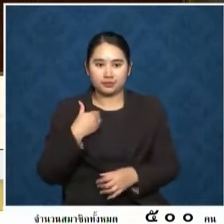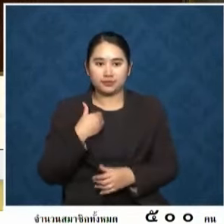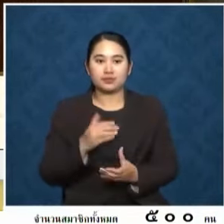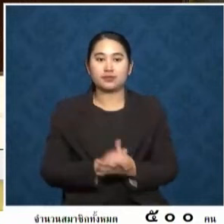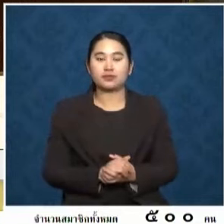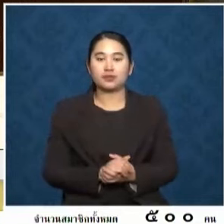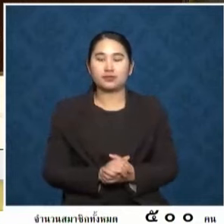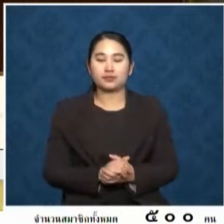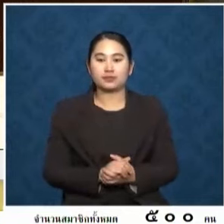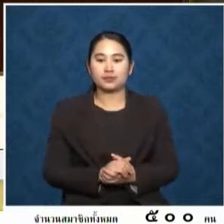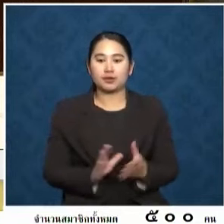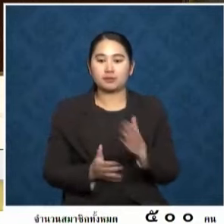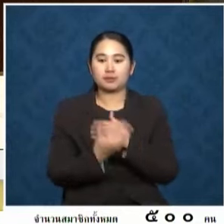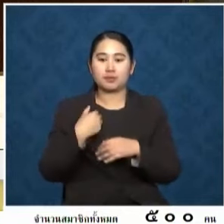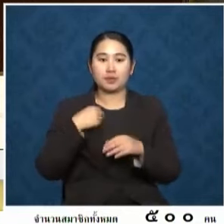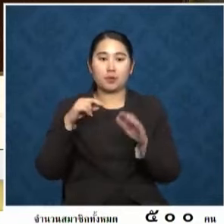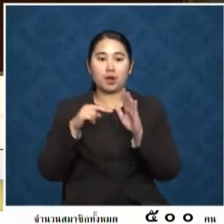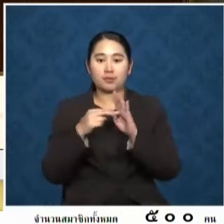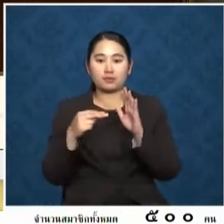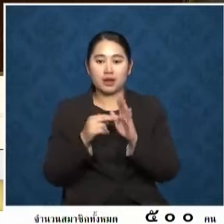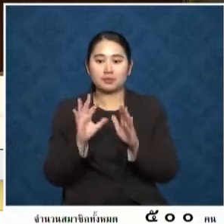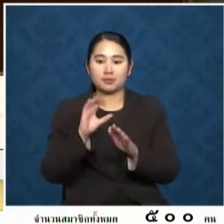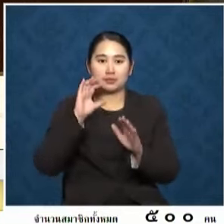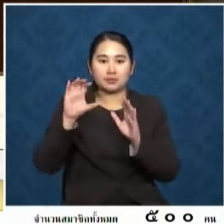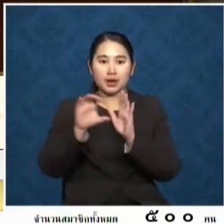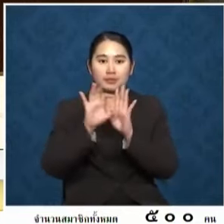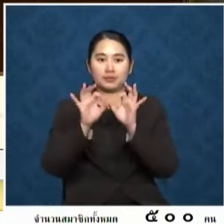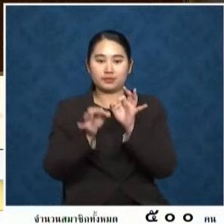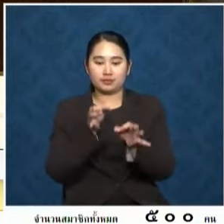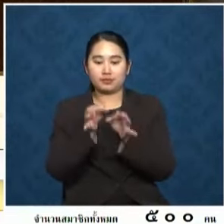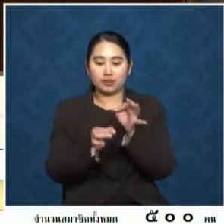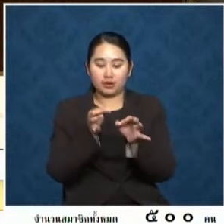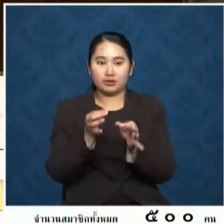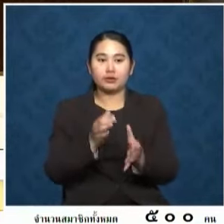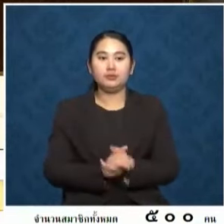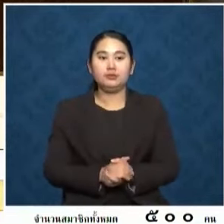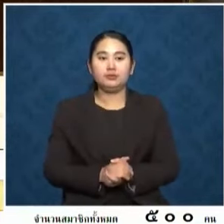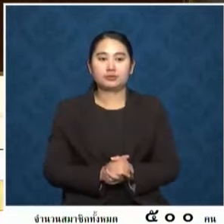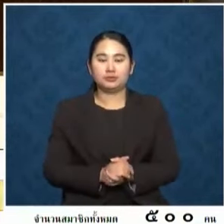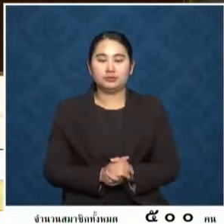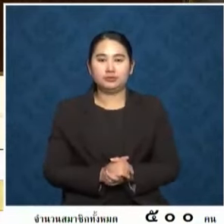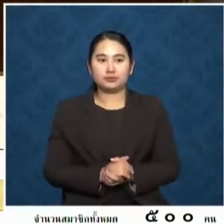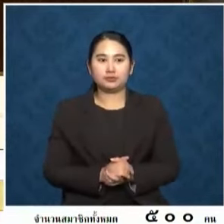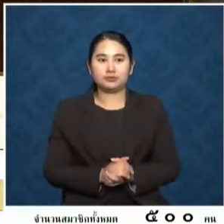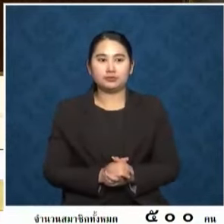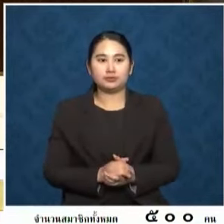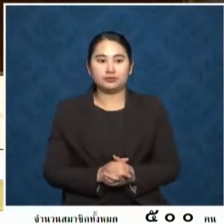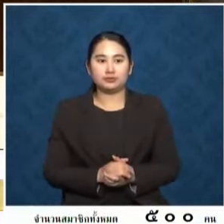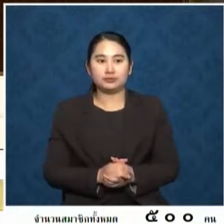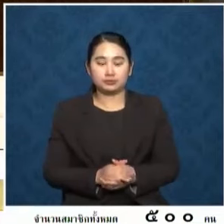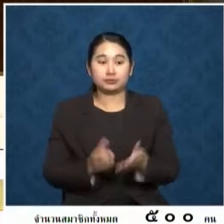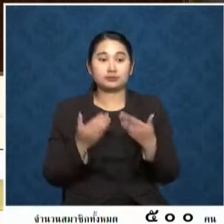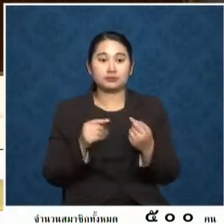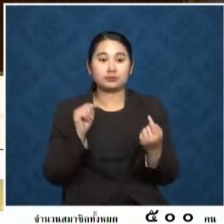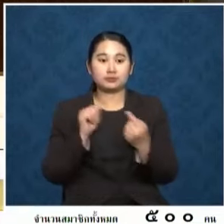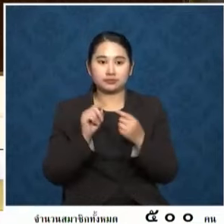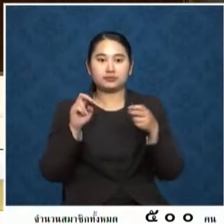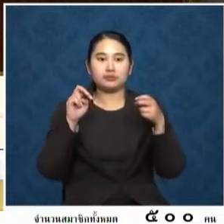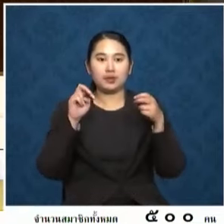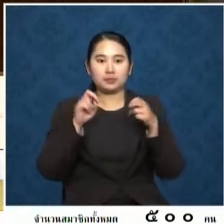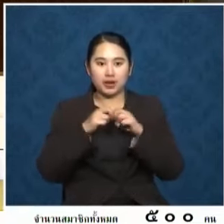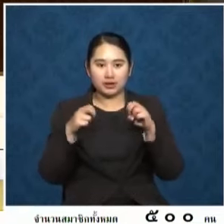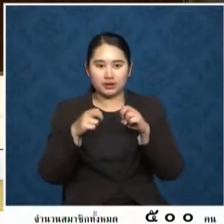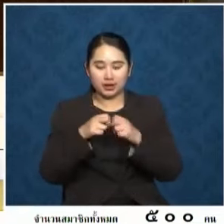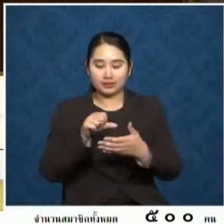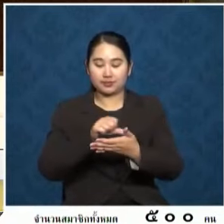เขาไม่ได้เป็นอย่างที่ท่านได้นำเสนอนะครับคือผมอยากจะให้งานนี้นะครับเป็นงานแก้ปัญห